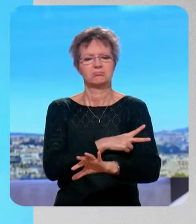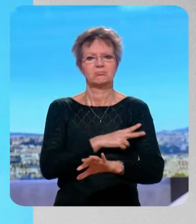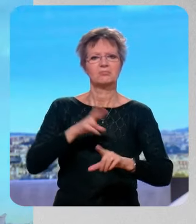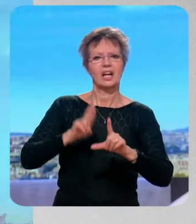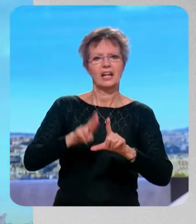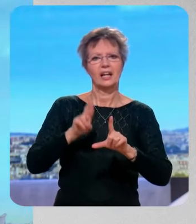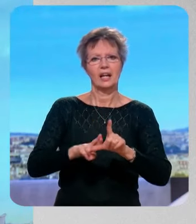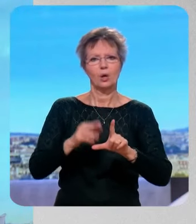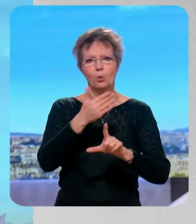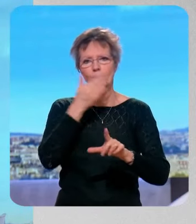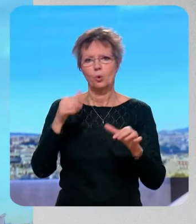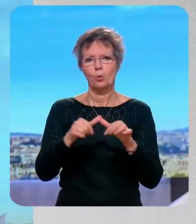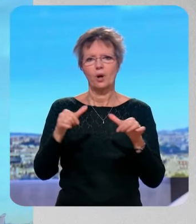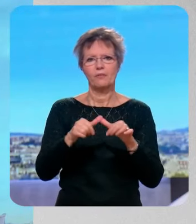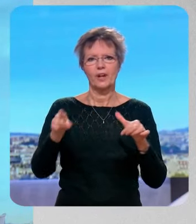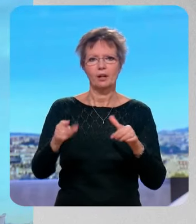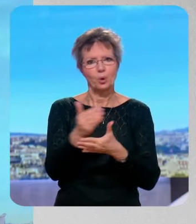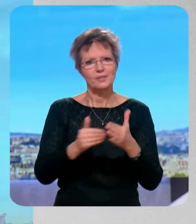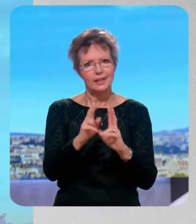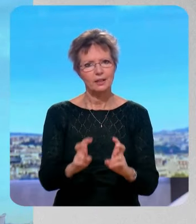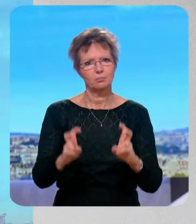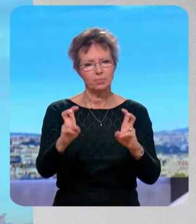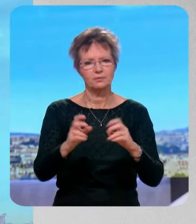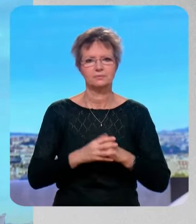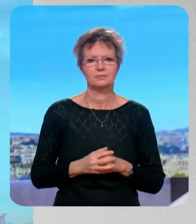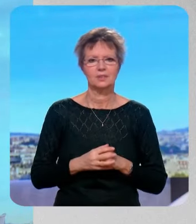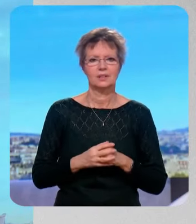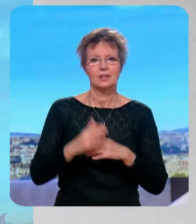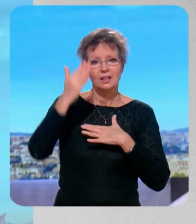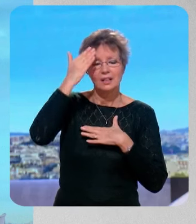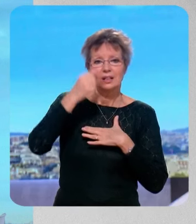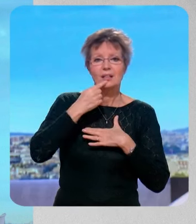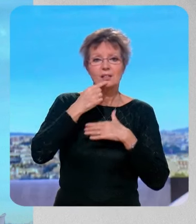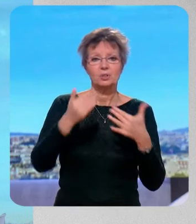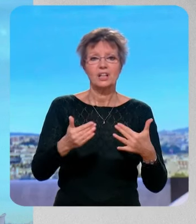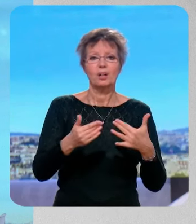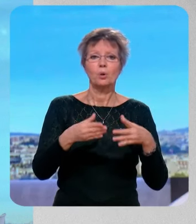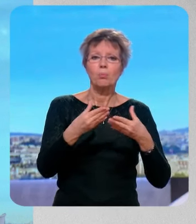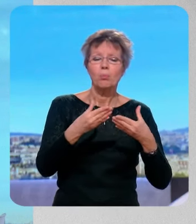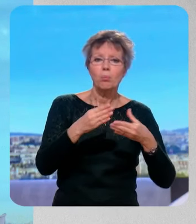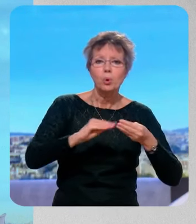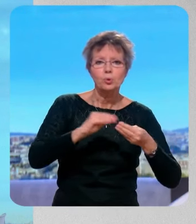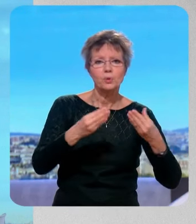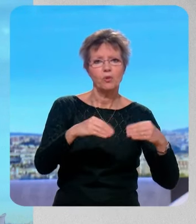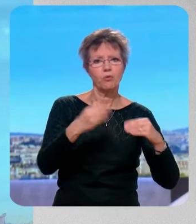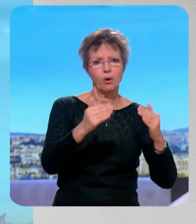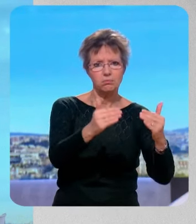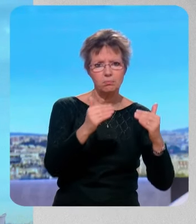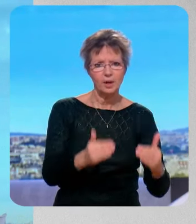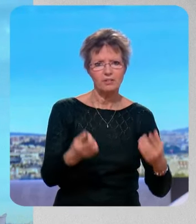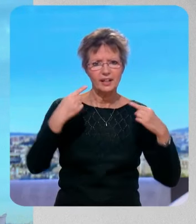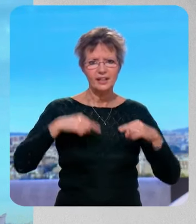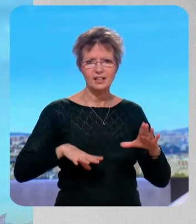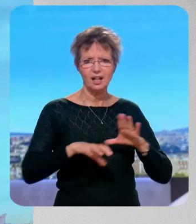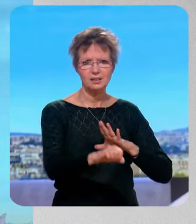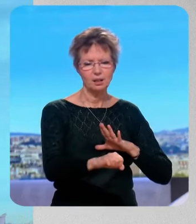suivre avec nous plutôt le chemin de la rémunération de leurs produits, sinon vous allez attester que les produits peuvent être bas, et que l'Etat viendrait compenser une perte de revenus, c'est pas ça la logique économique. – Bon, mais